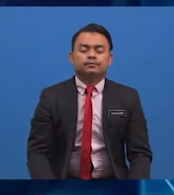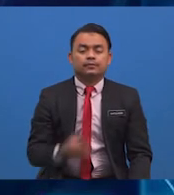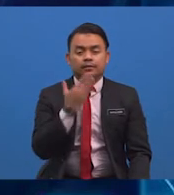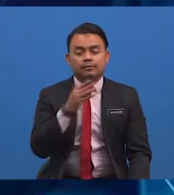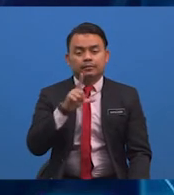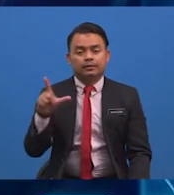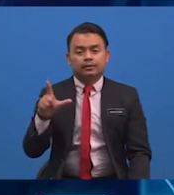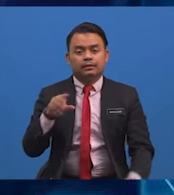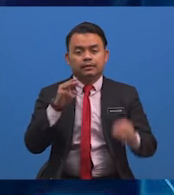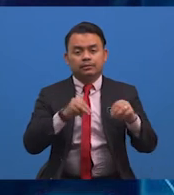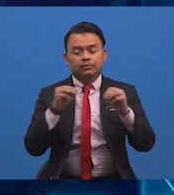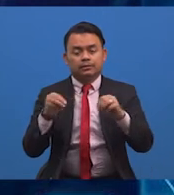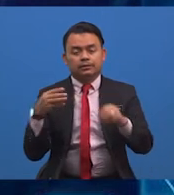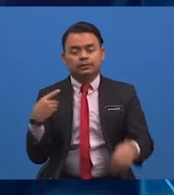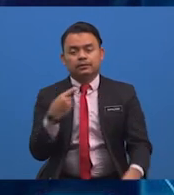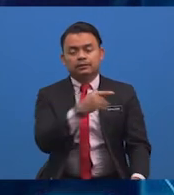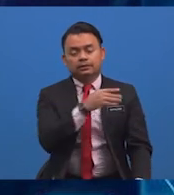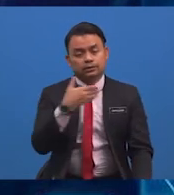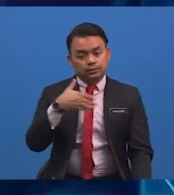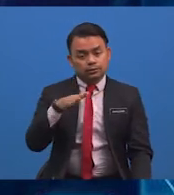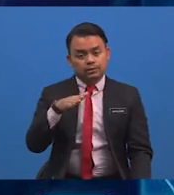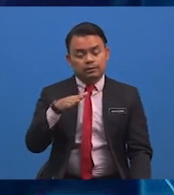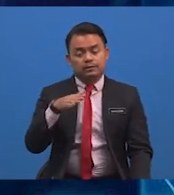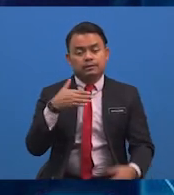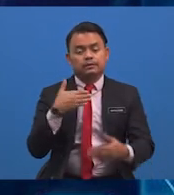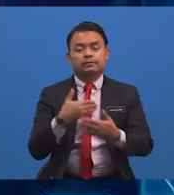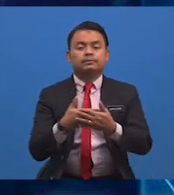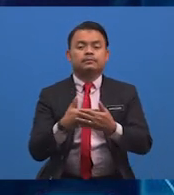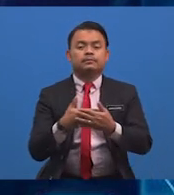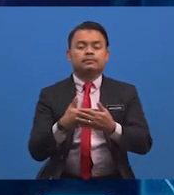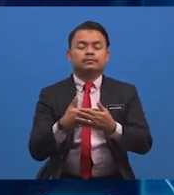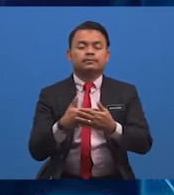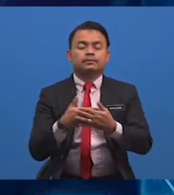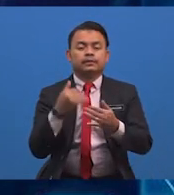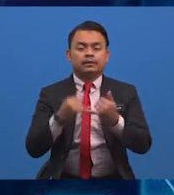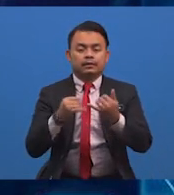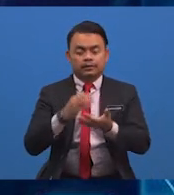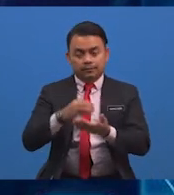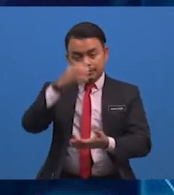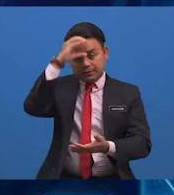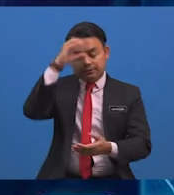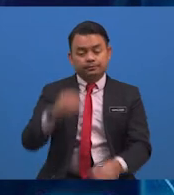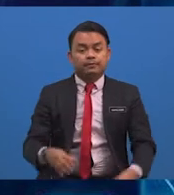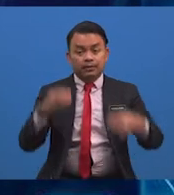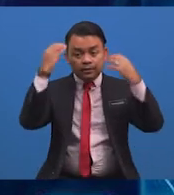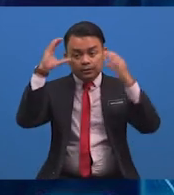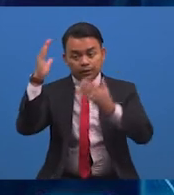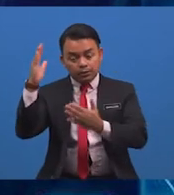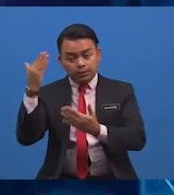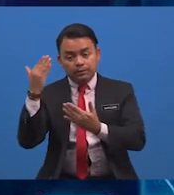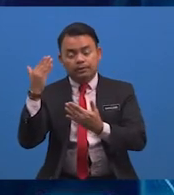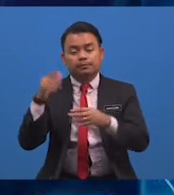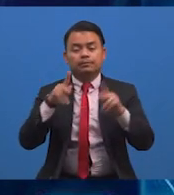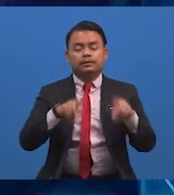Baiklah pelajar-pelajar, kita telah sampai ke penghujung masa pembelajaran kita hari ini. Cikgu berharap pelajar-pelajar dapat